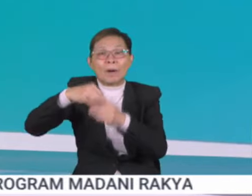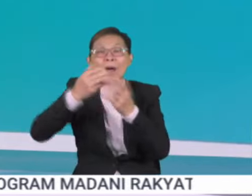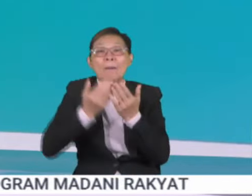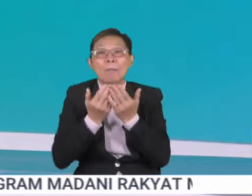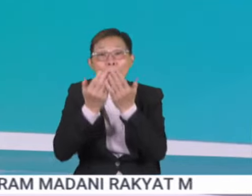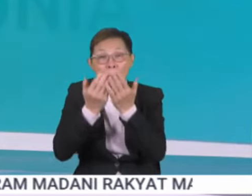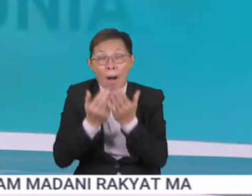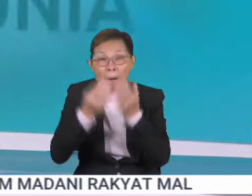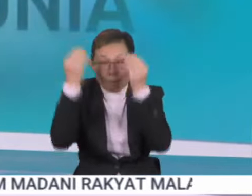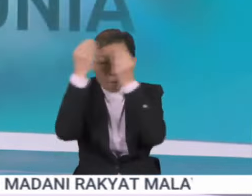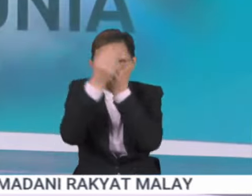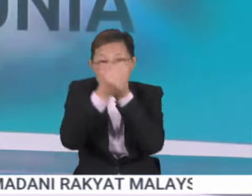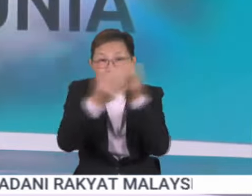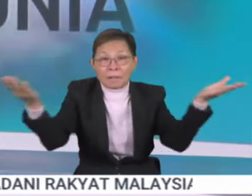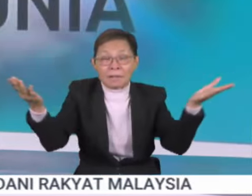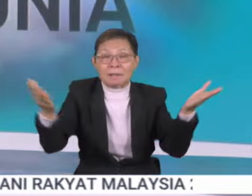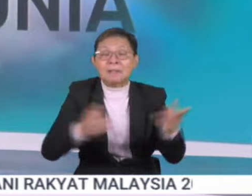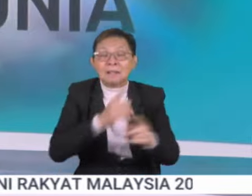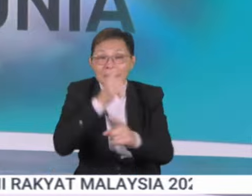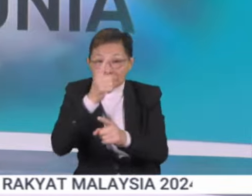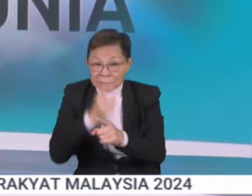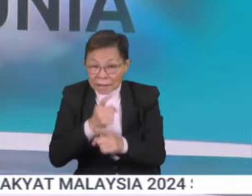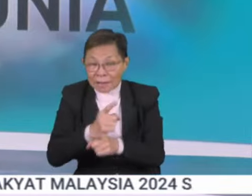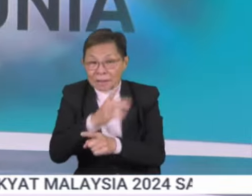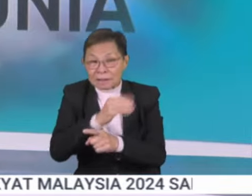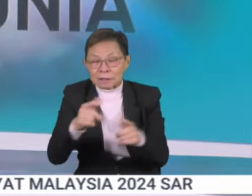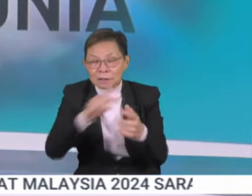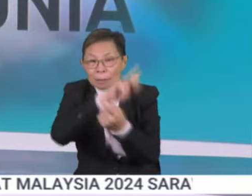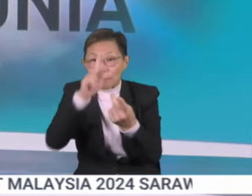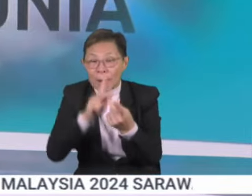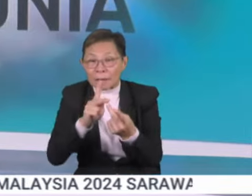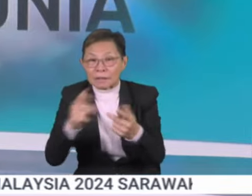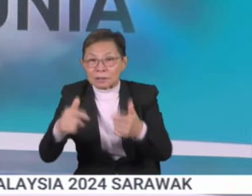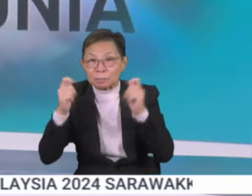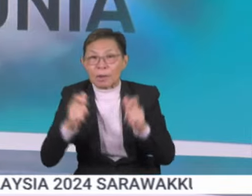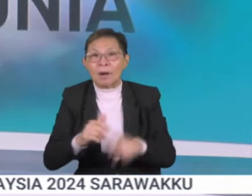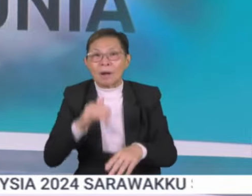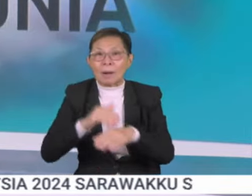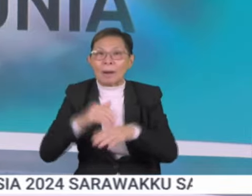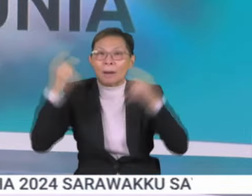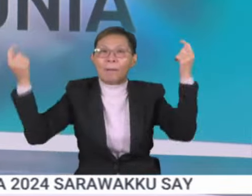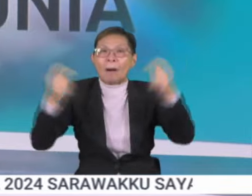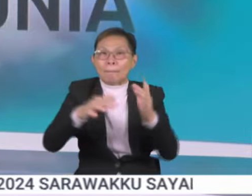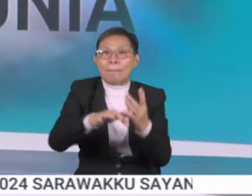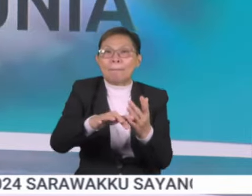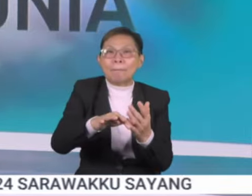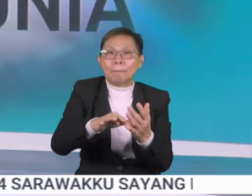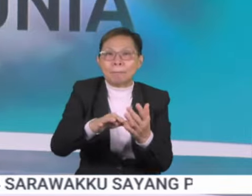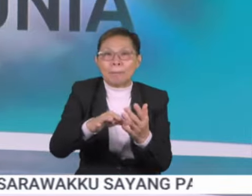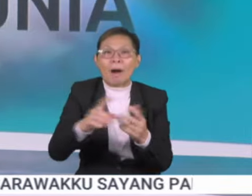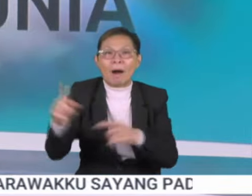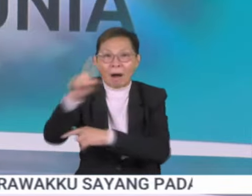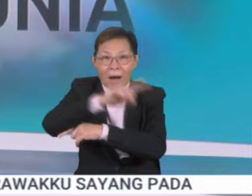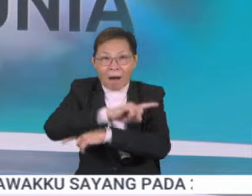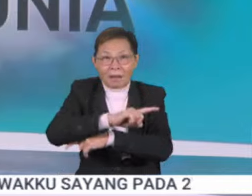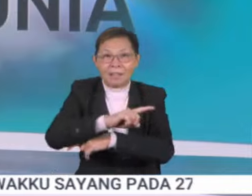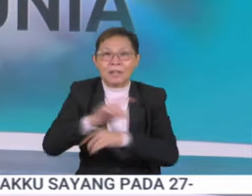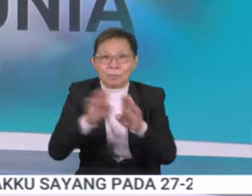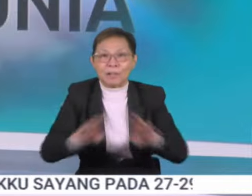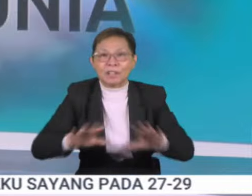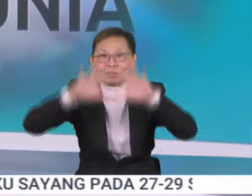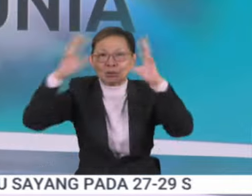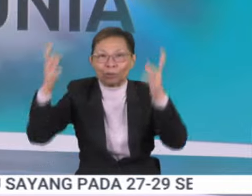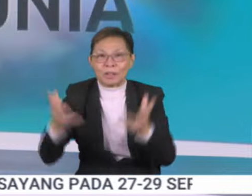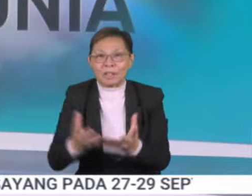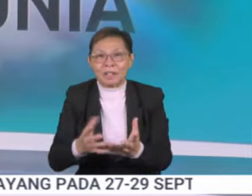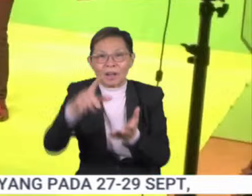berita sahih, tepat dan cepat. Sempena sambutan Hari Berita Sedunia bertema Pilih Kebenaran, wartawan Tina Rama ada